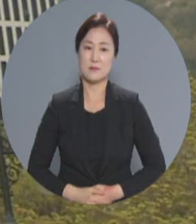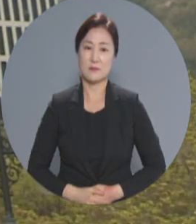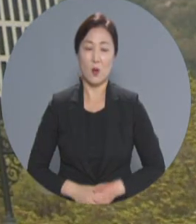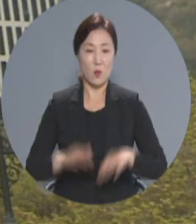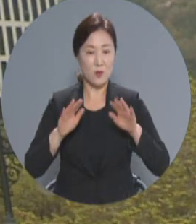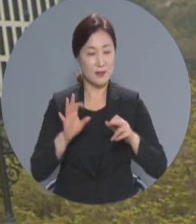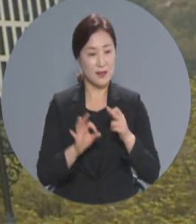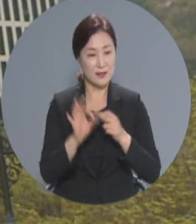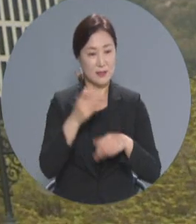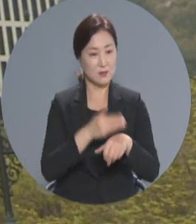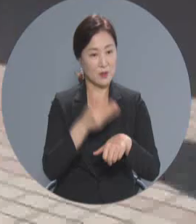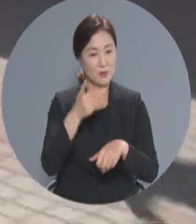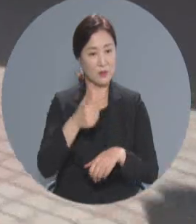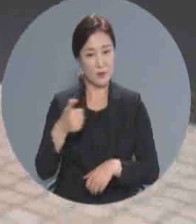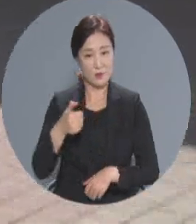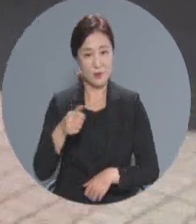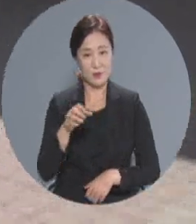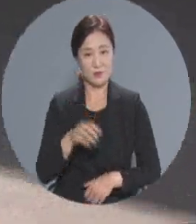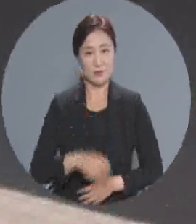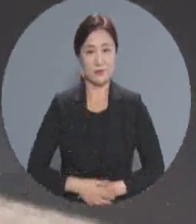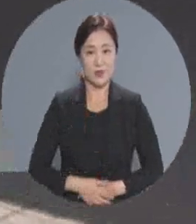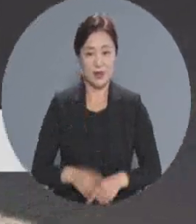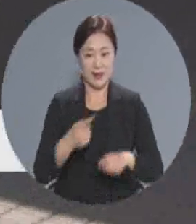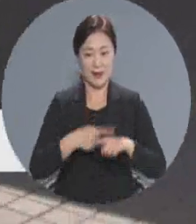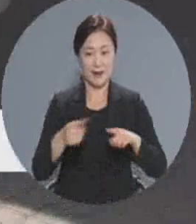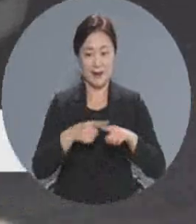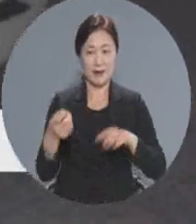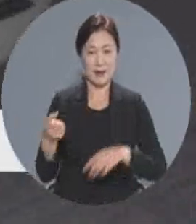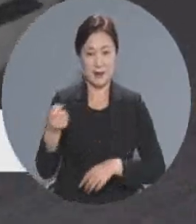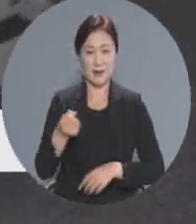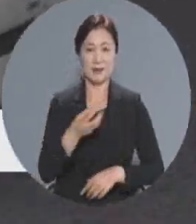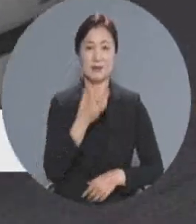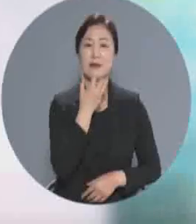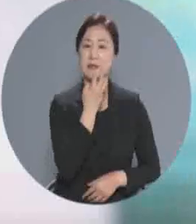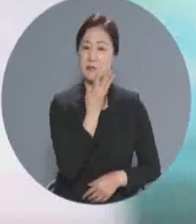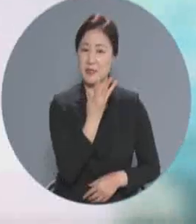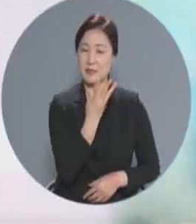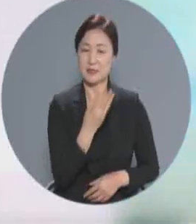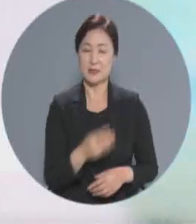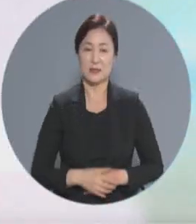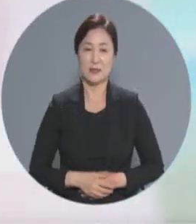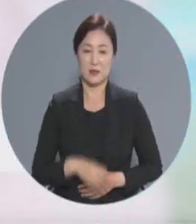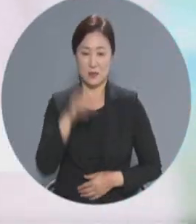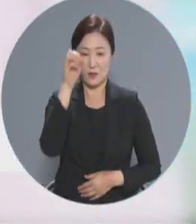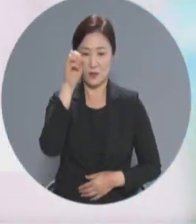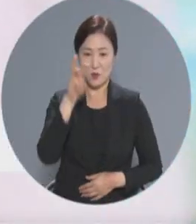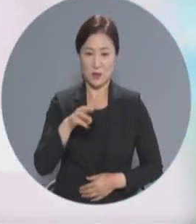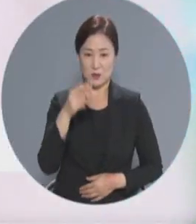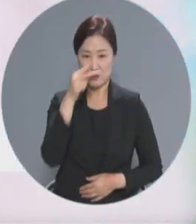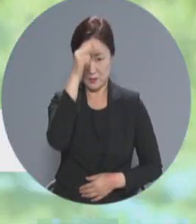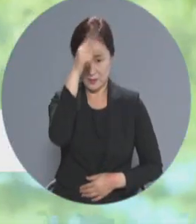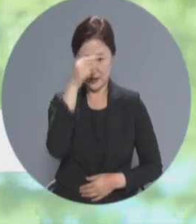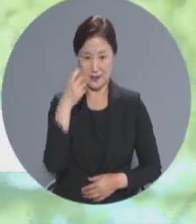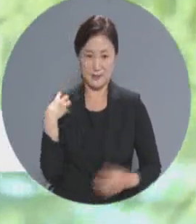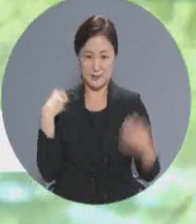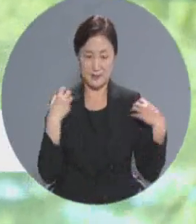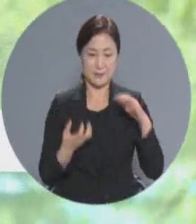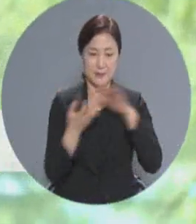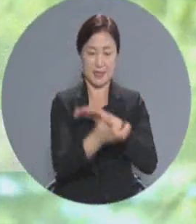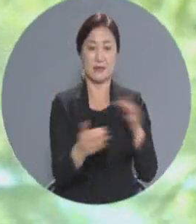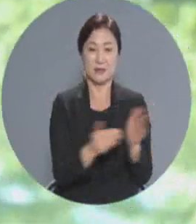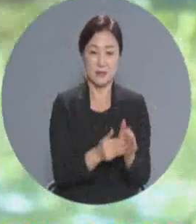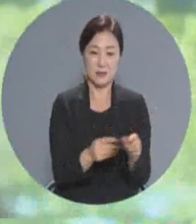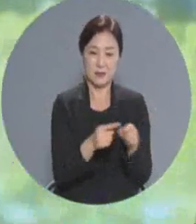오늘 오전 9시 50분쯤 흉기를 든 48살 A씨가 광주고검 청사에 난입했습니다. A씨는